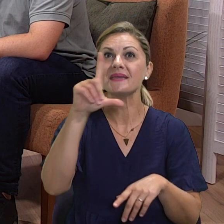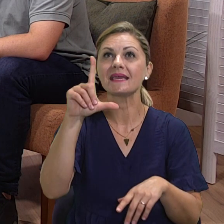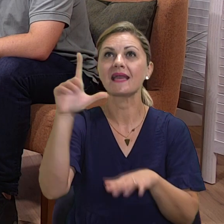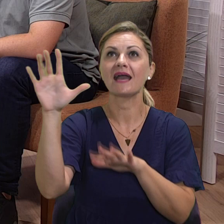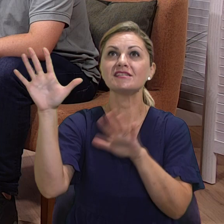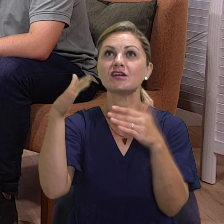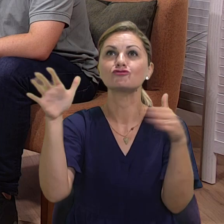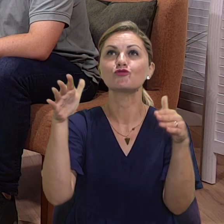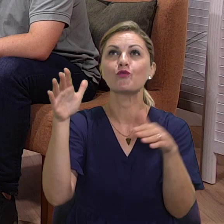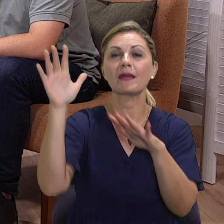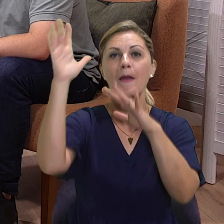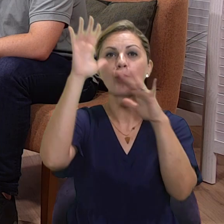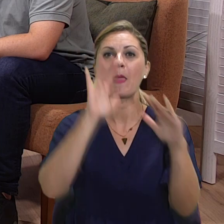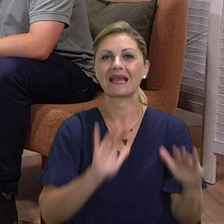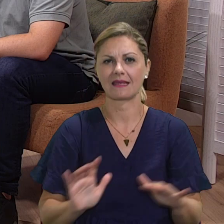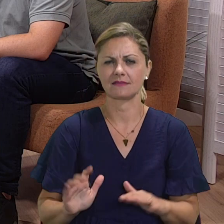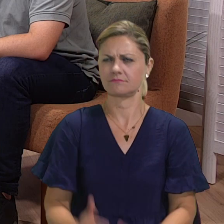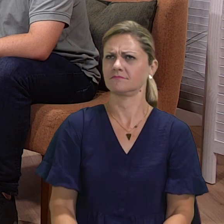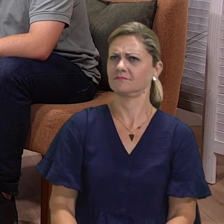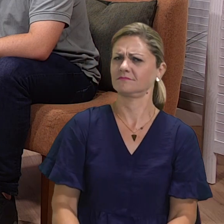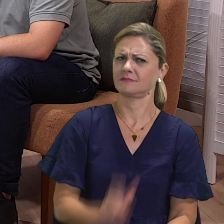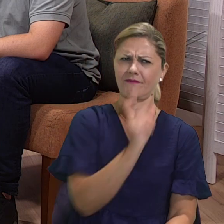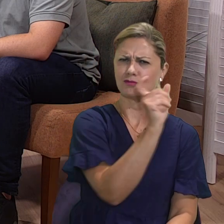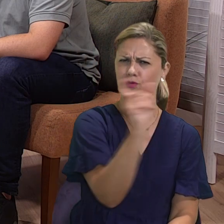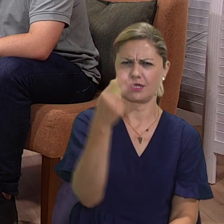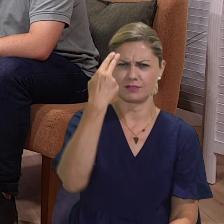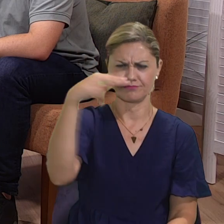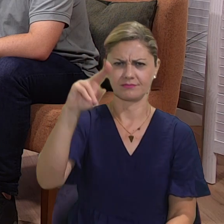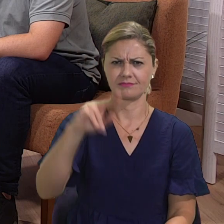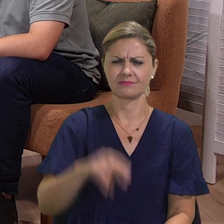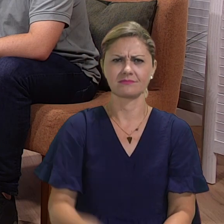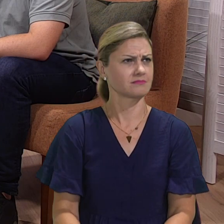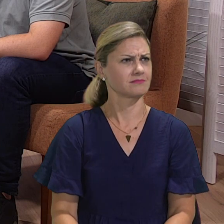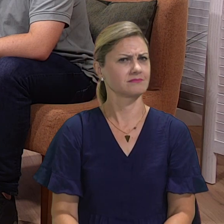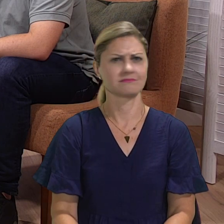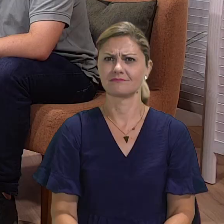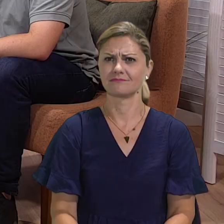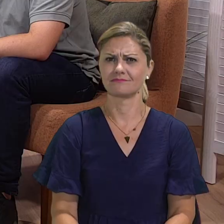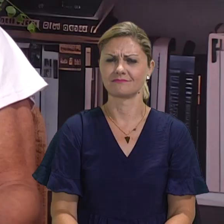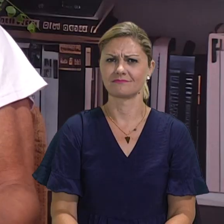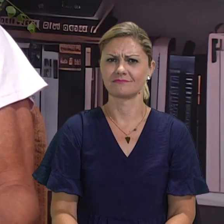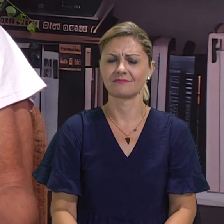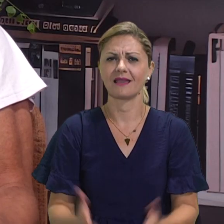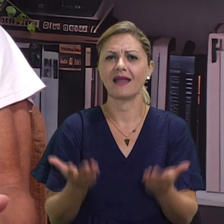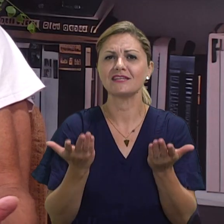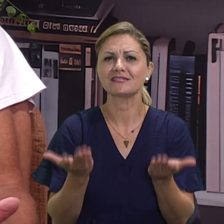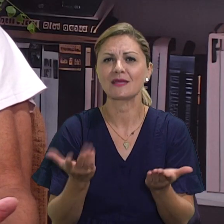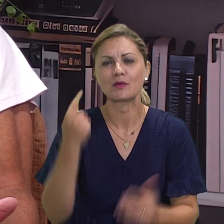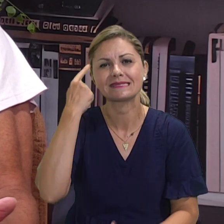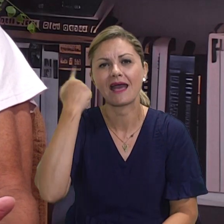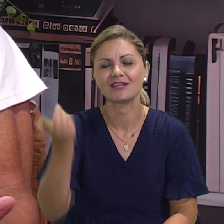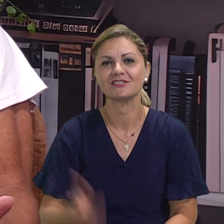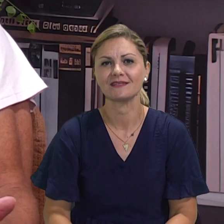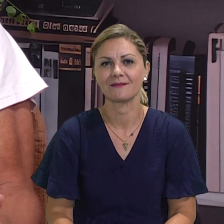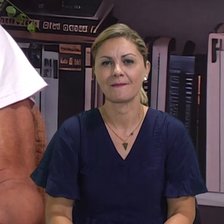Koltrina lambika iza škure na Bonegraciji. I sad, šta će on, može od svega toga razumjeti